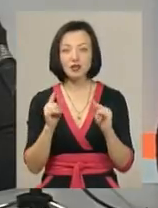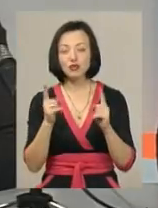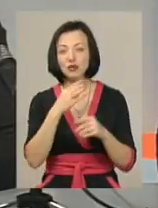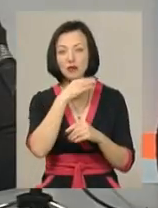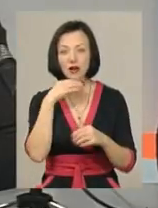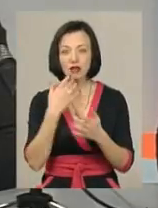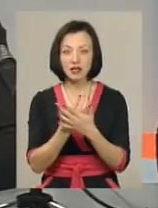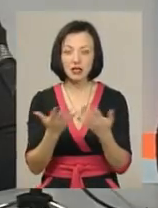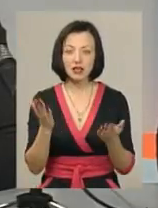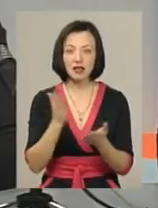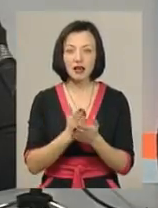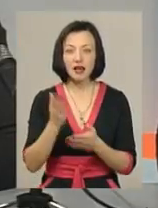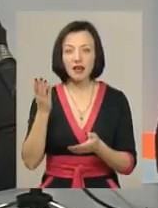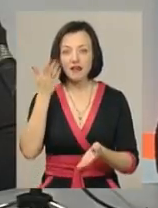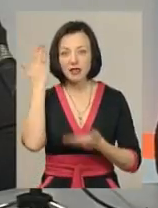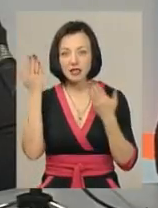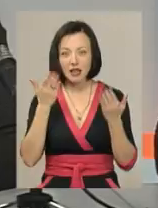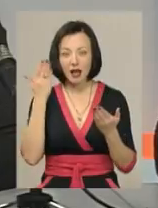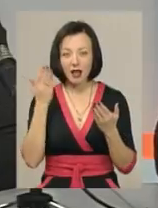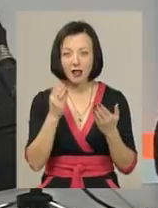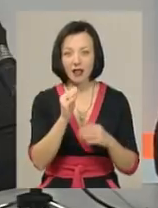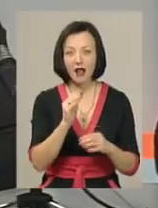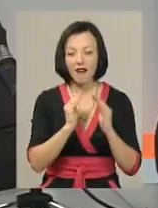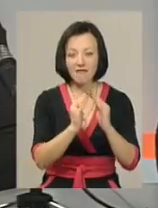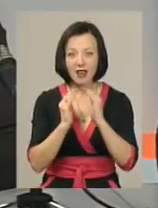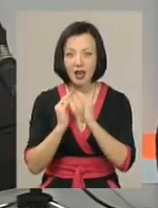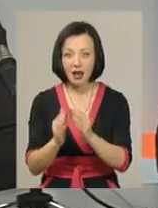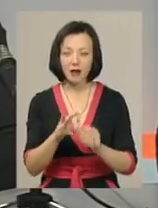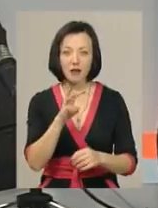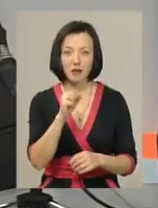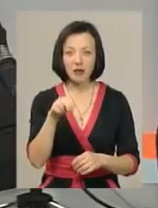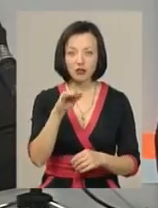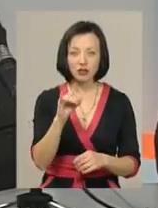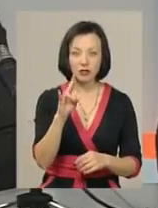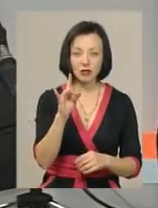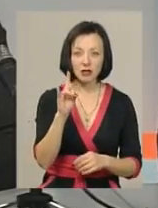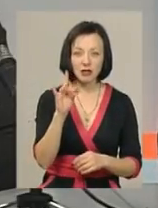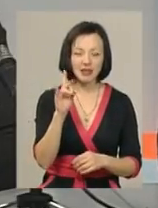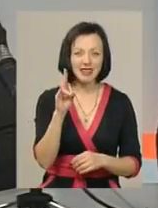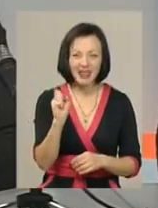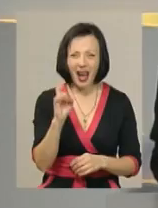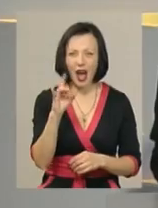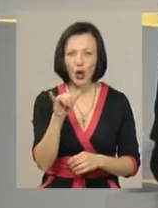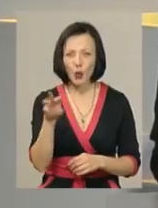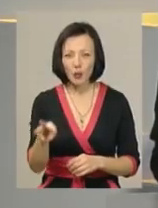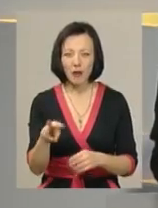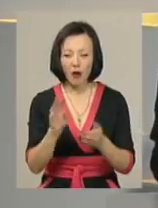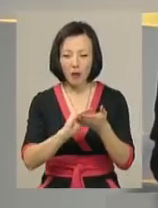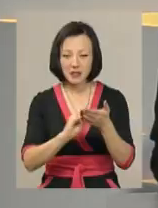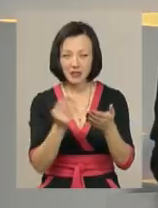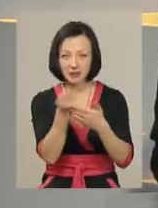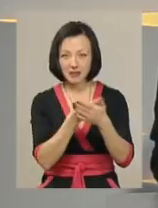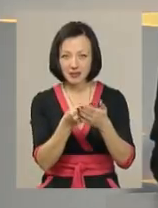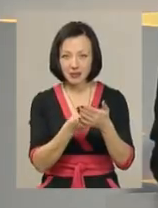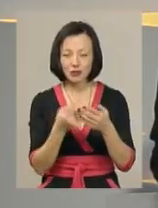багато різних і Весела ферма і значить і маджинаріум де витягаєш картку і потрібно описати емоцію яка там